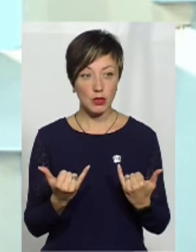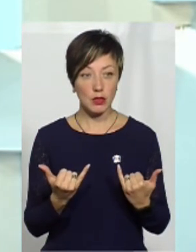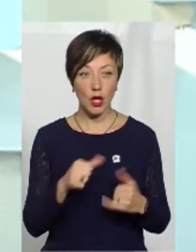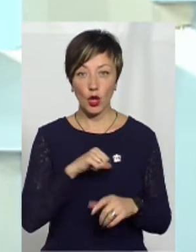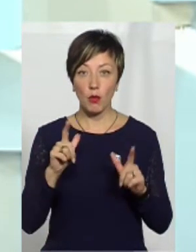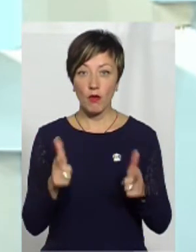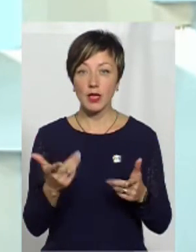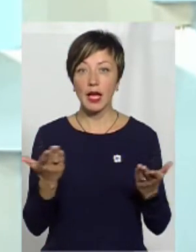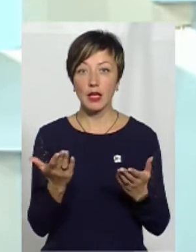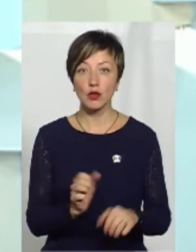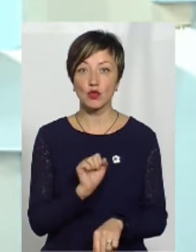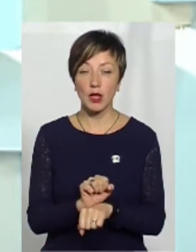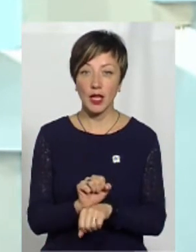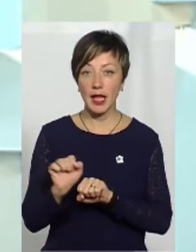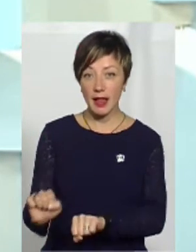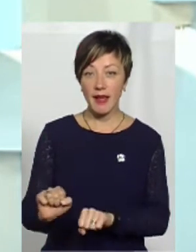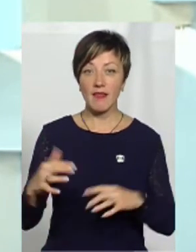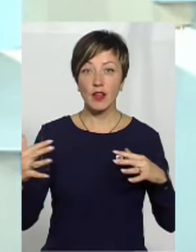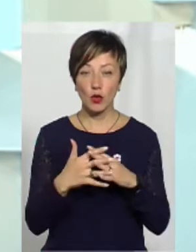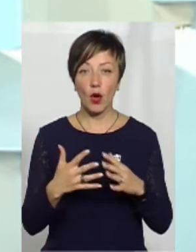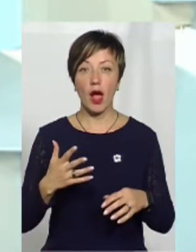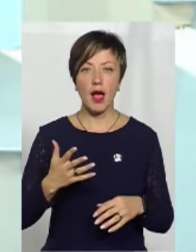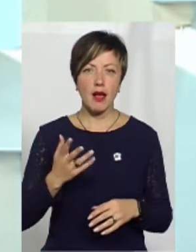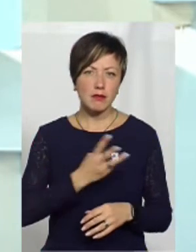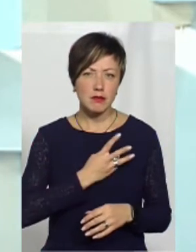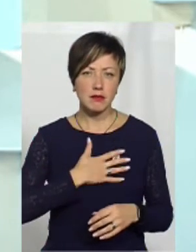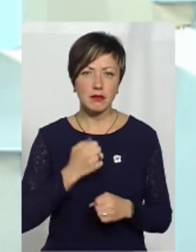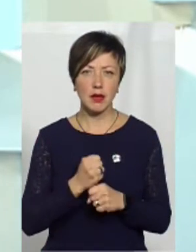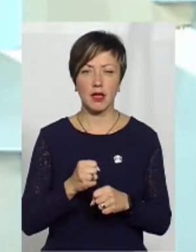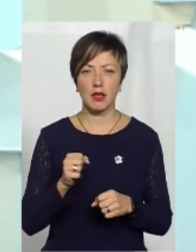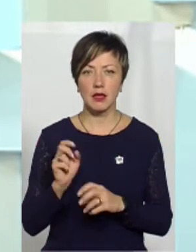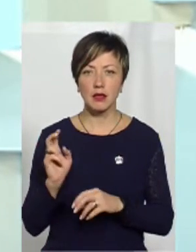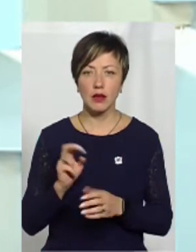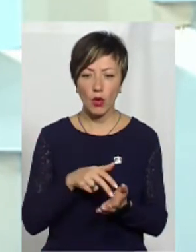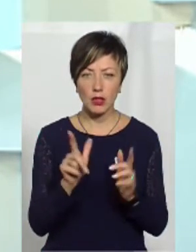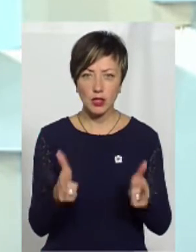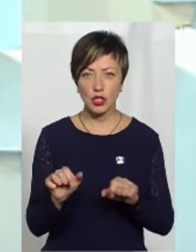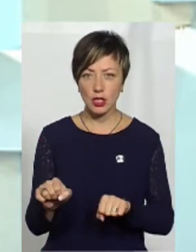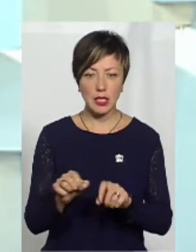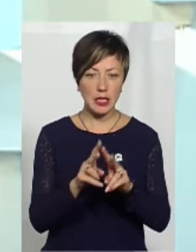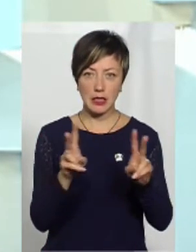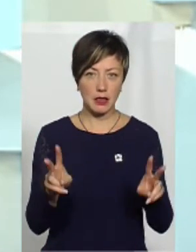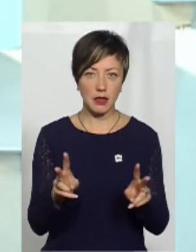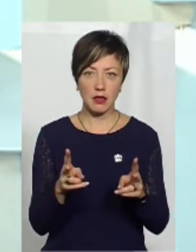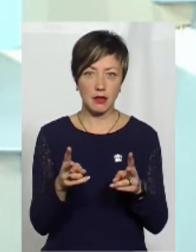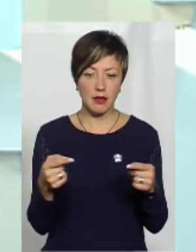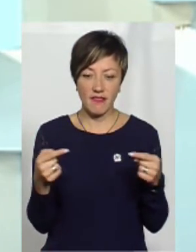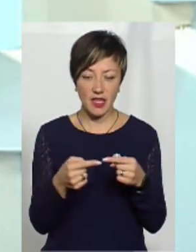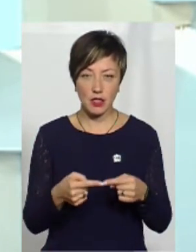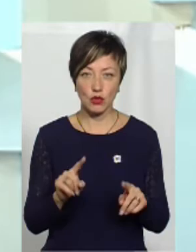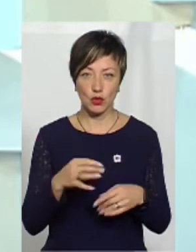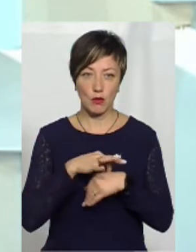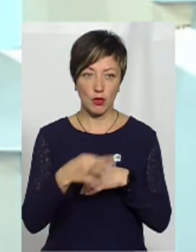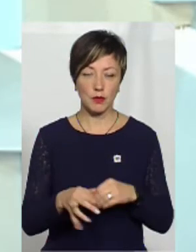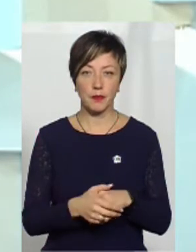добровольці, які зупинили війну, які мотивовані люди йшли захищати, їх ніде не визначено. Оце